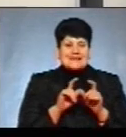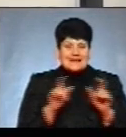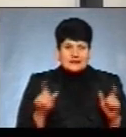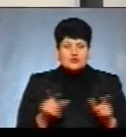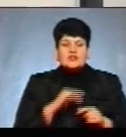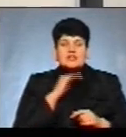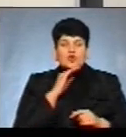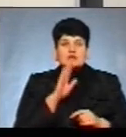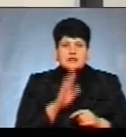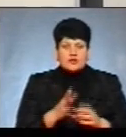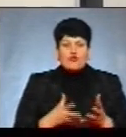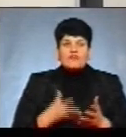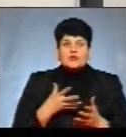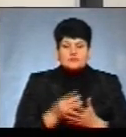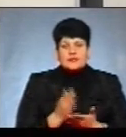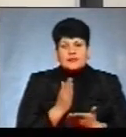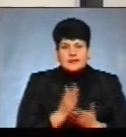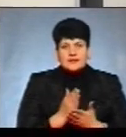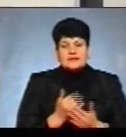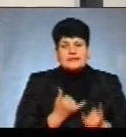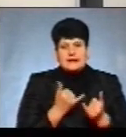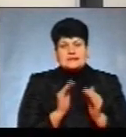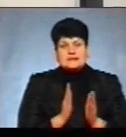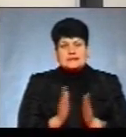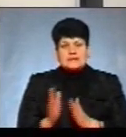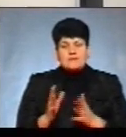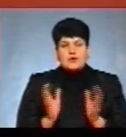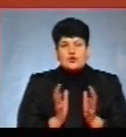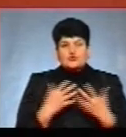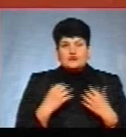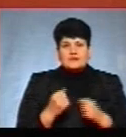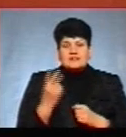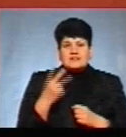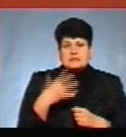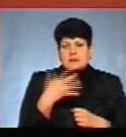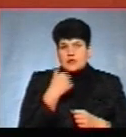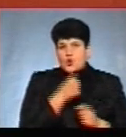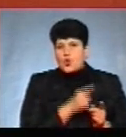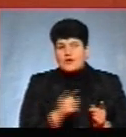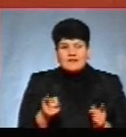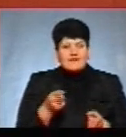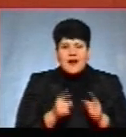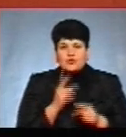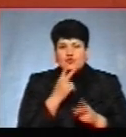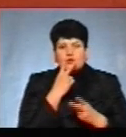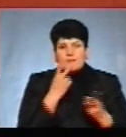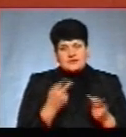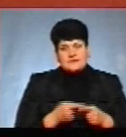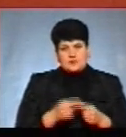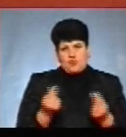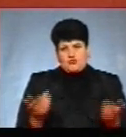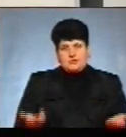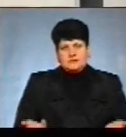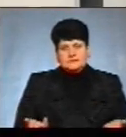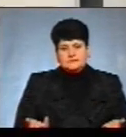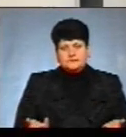достатньо фінансування, яке зараз йде на систему охорони здоров'я, на протязі 25 років реально ніхто не бачить таких